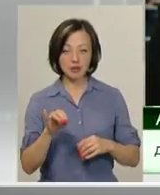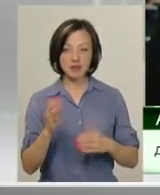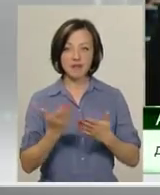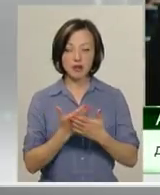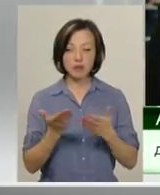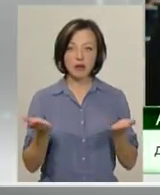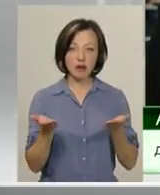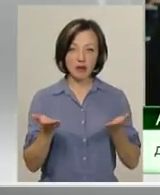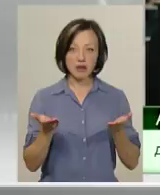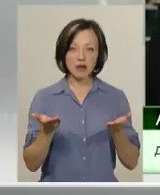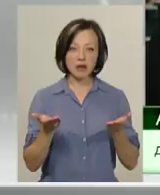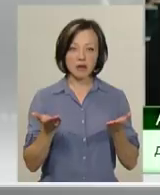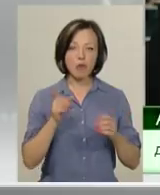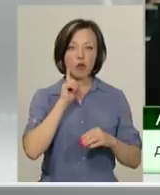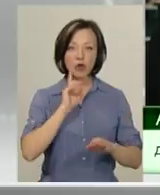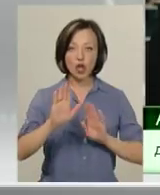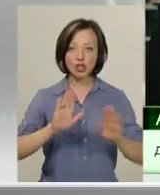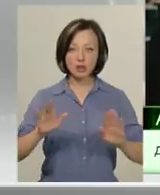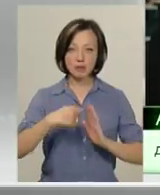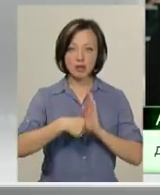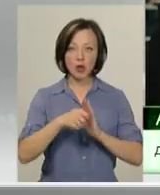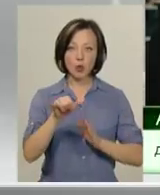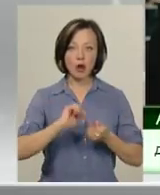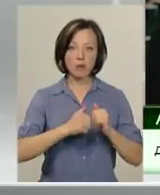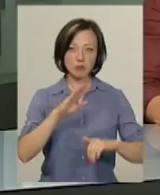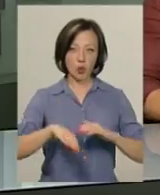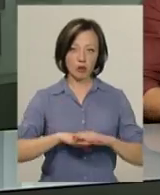фільми, які молоді режисери можуть зняти в Кам'янці-Подільському.